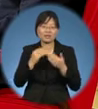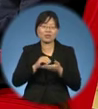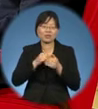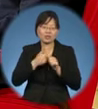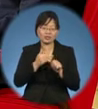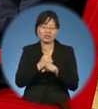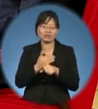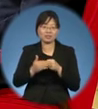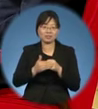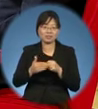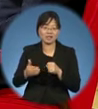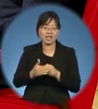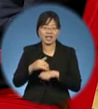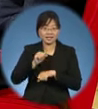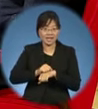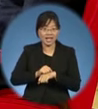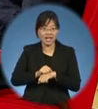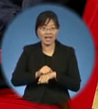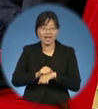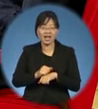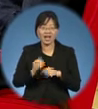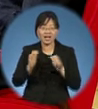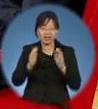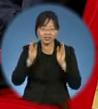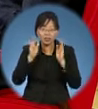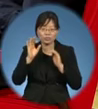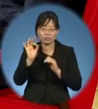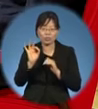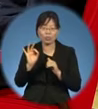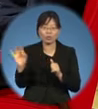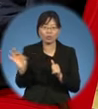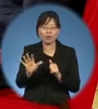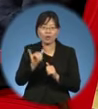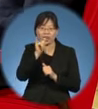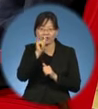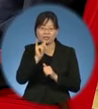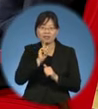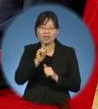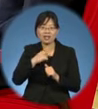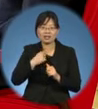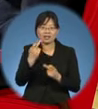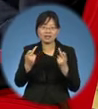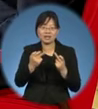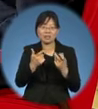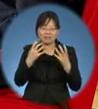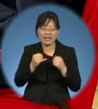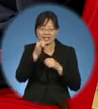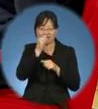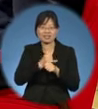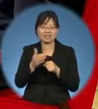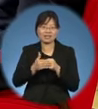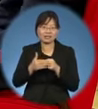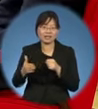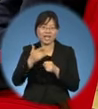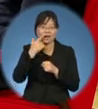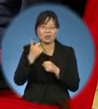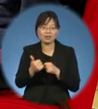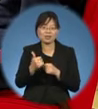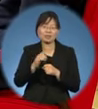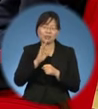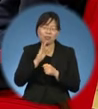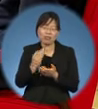그렇죠. 잘하면은 학비 면제 받고 그때 저희 형제들이 워낙 많았기 때문에요. 아버님이